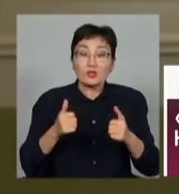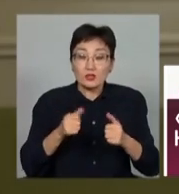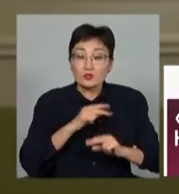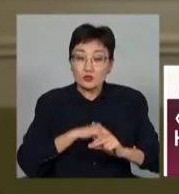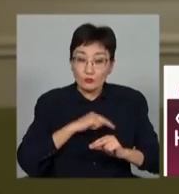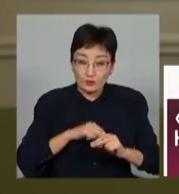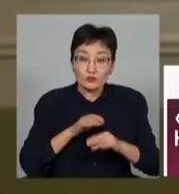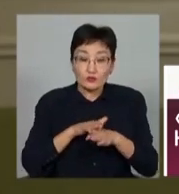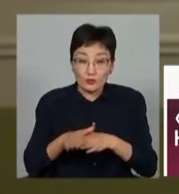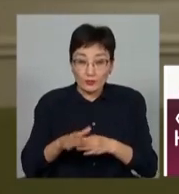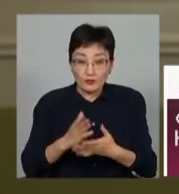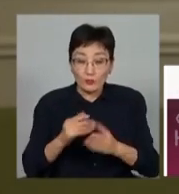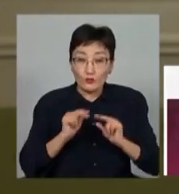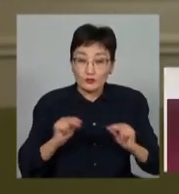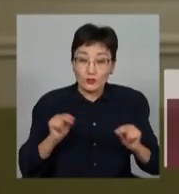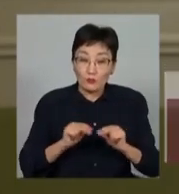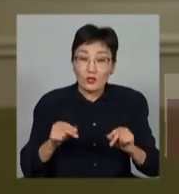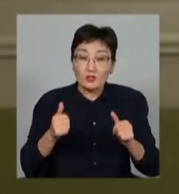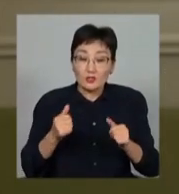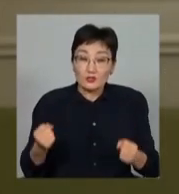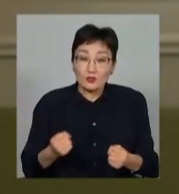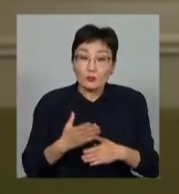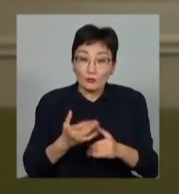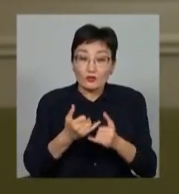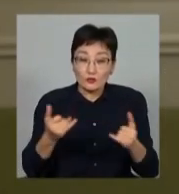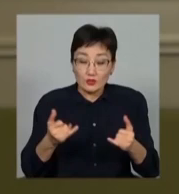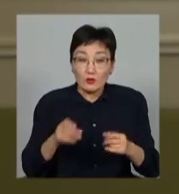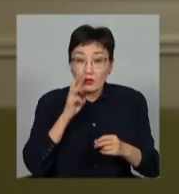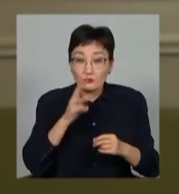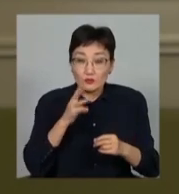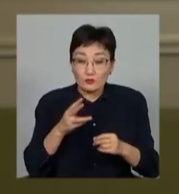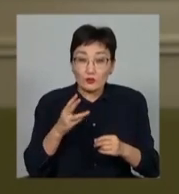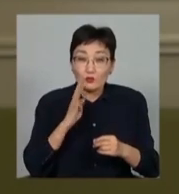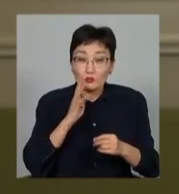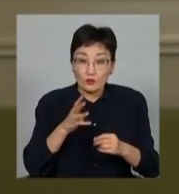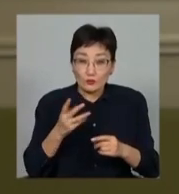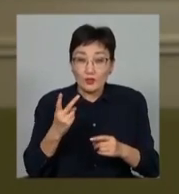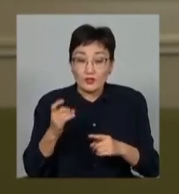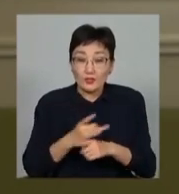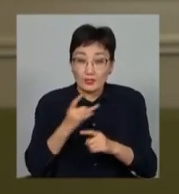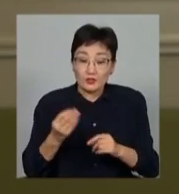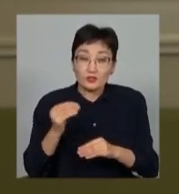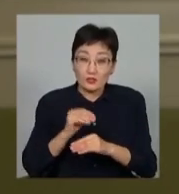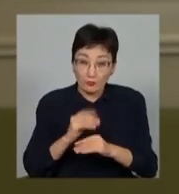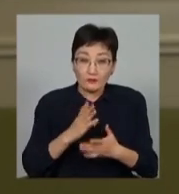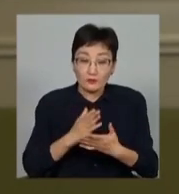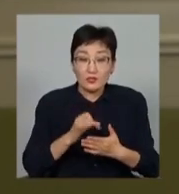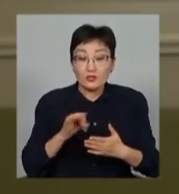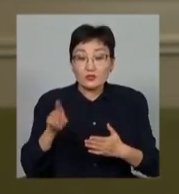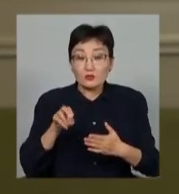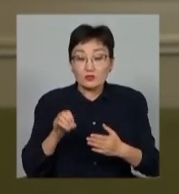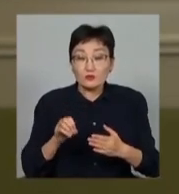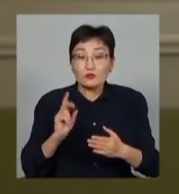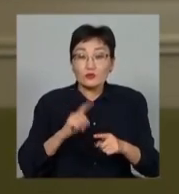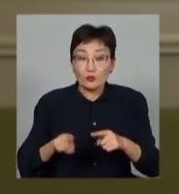жұмыс жасауда, ұстаздарымыз жақсы қолдау көріп атыр, жалақылары міне 4 жылда 2 есе өседі, және де міне